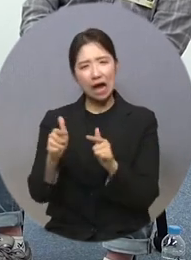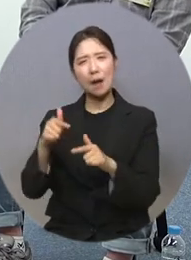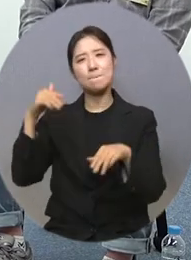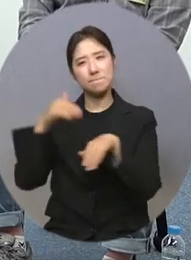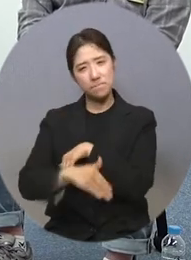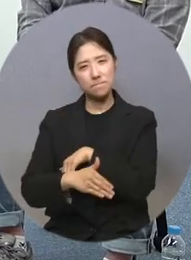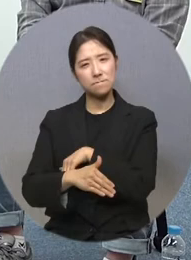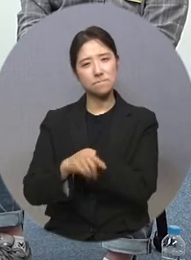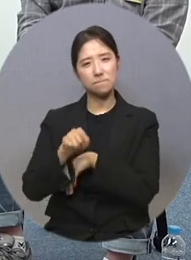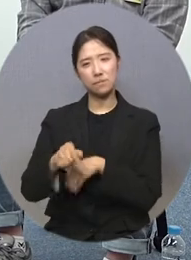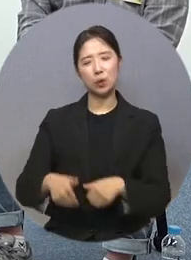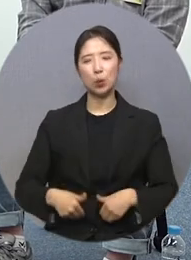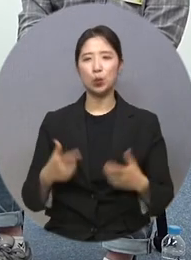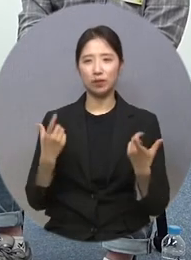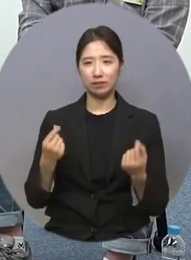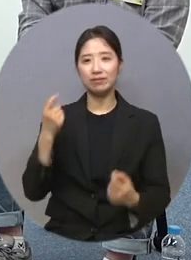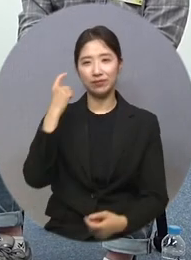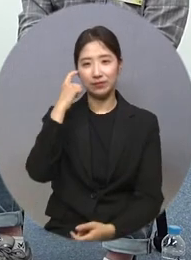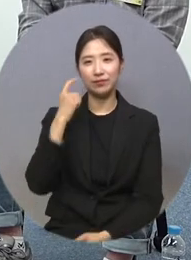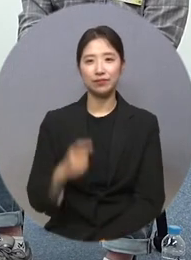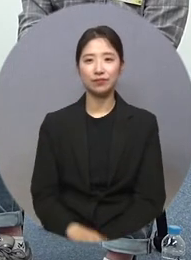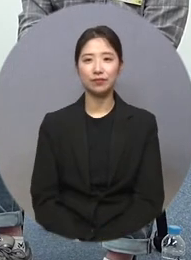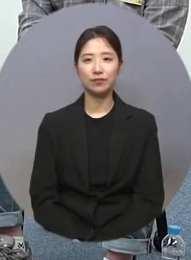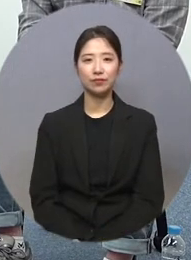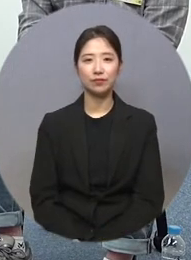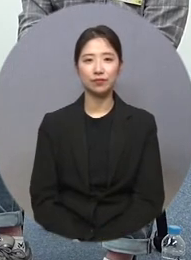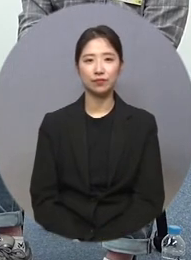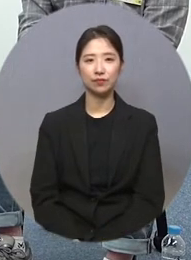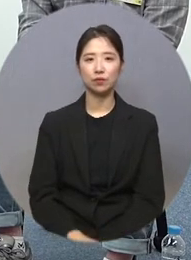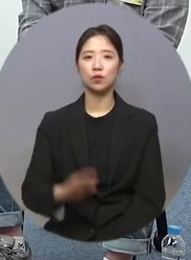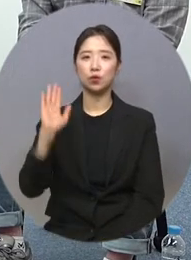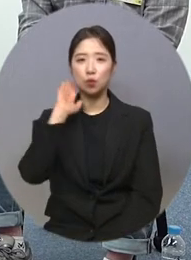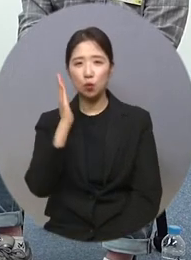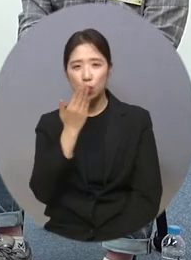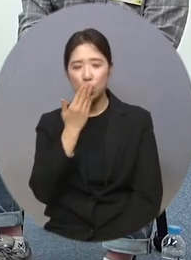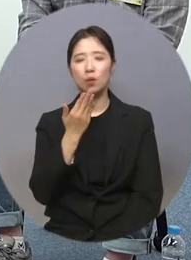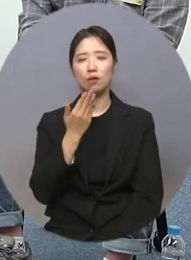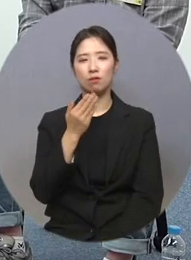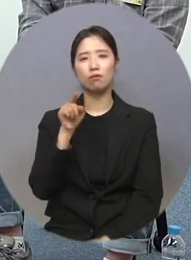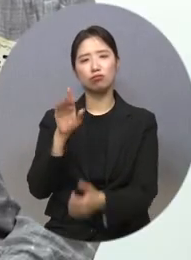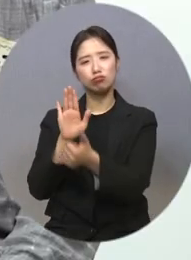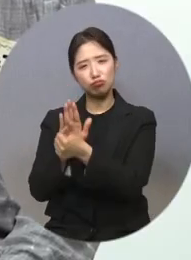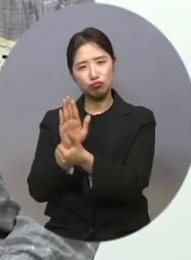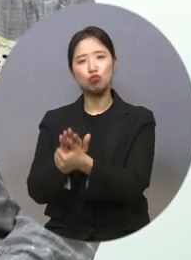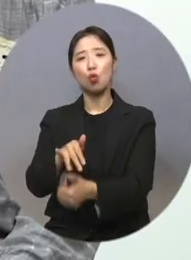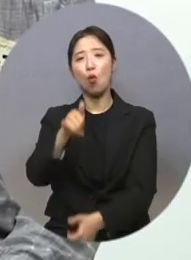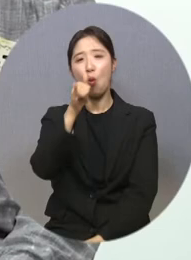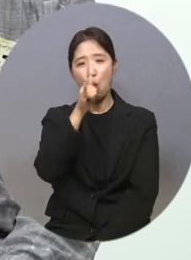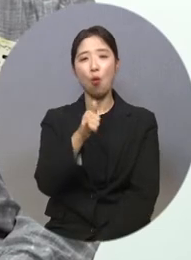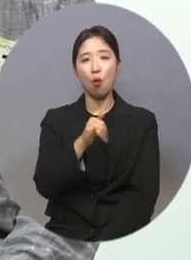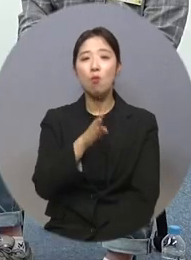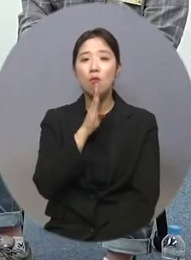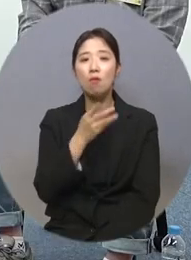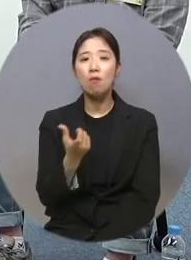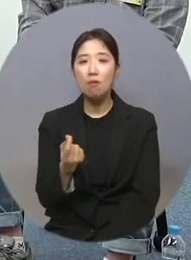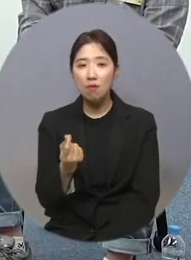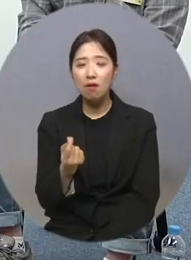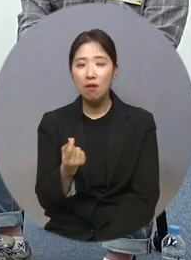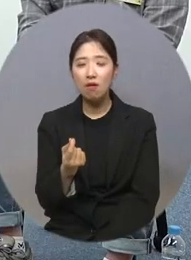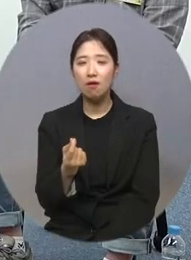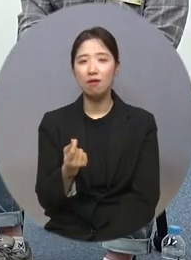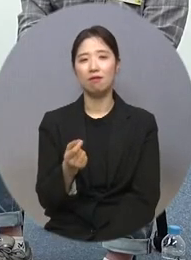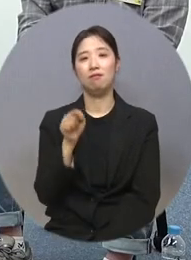접근도 필요하겠다 그런 생각이 들었습니다. 그래서 아니 청각장애인 농인 지원도 하고 있고 이렇지 않아 라는